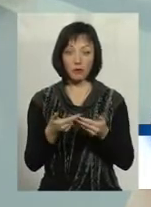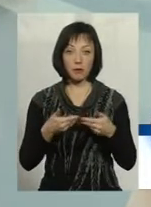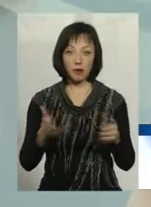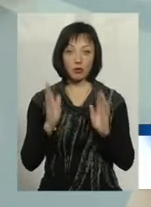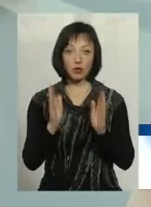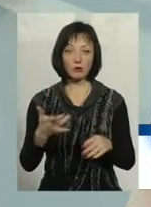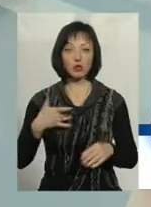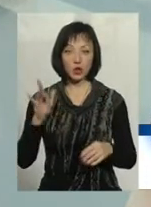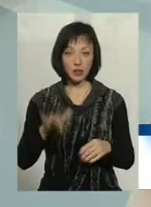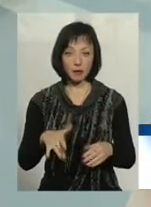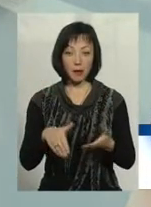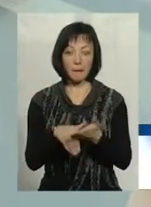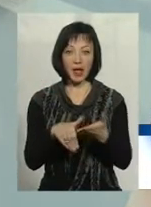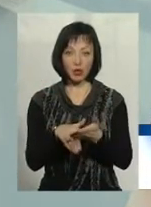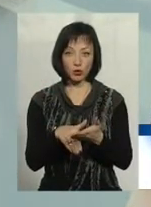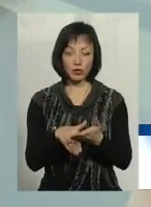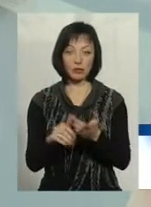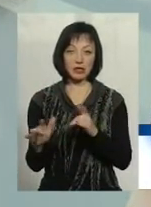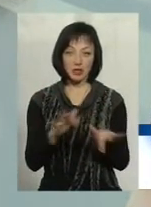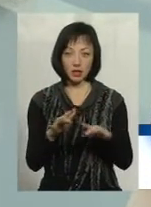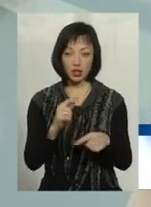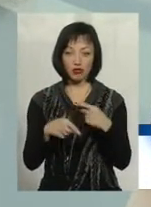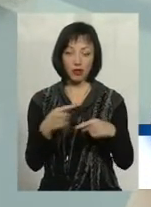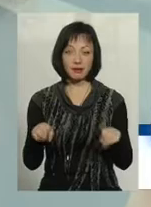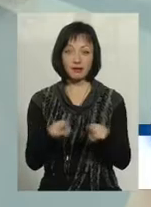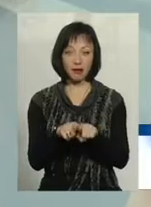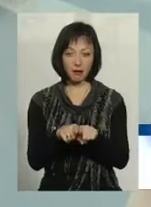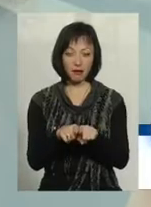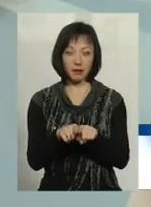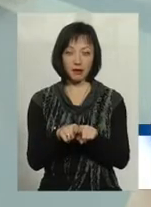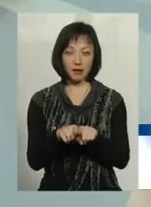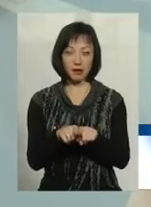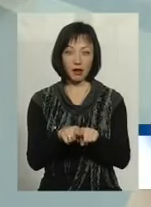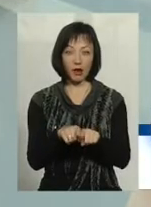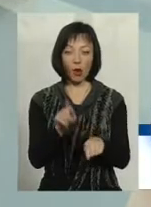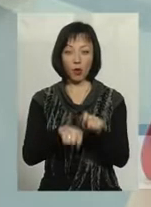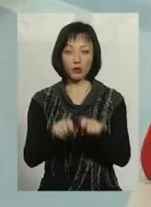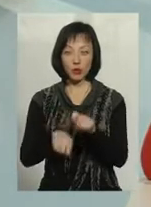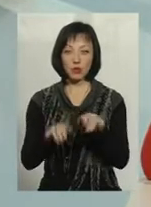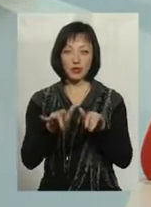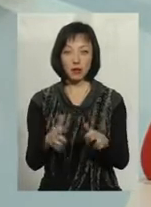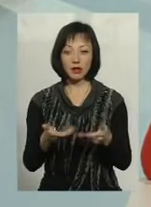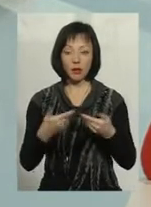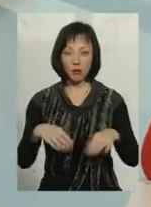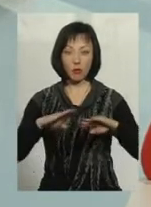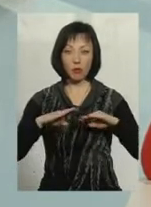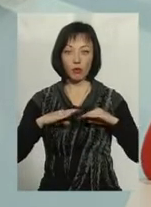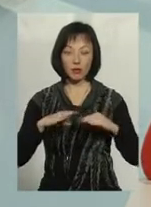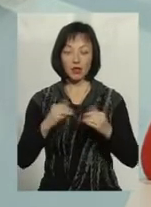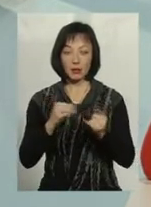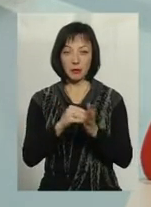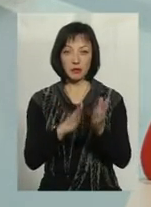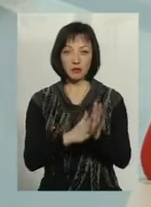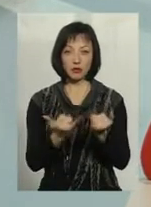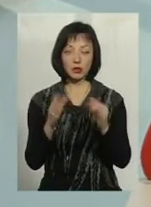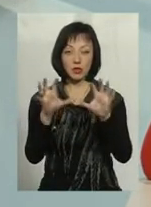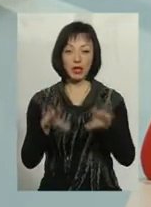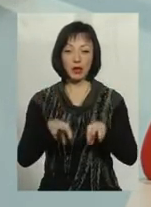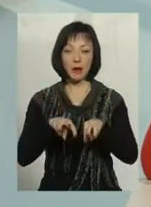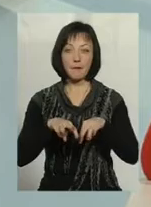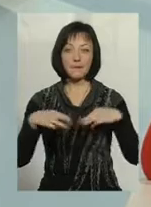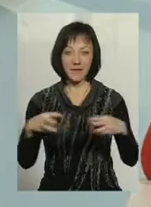Власне, в нас залишається дуже мало часу. Чи бачите ви готовність у тих громад допомогти підприємцям створювати ті робочі місця, що в кінцевому результаті